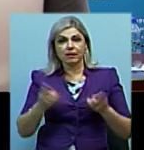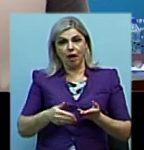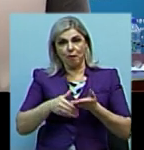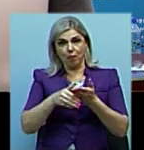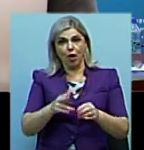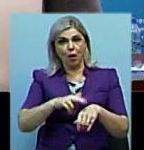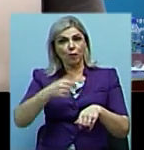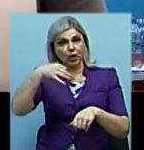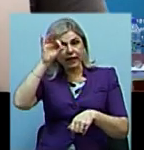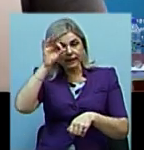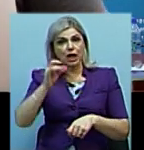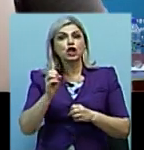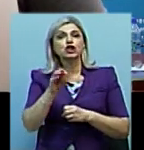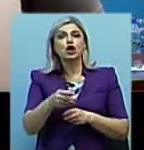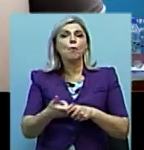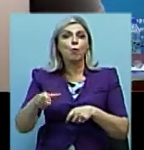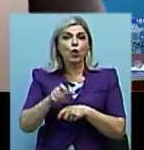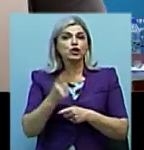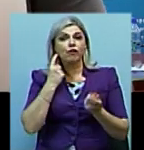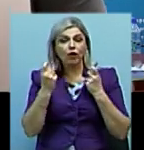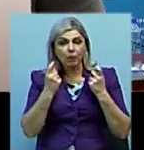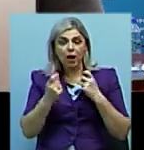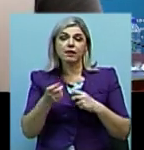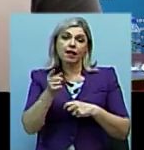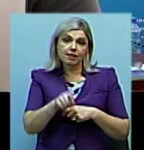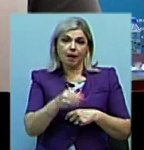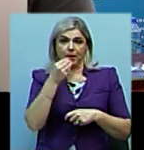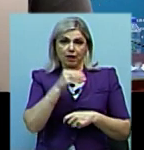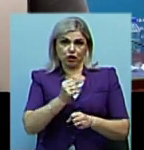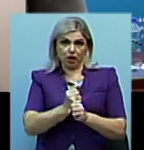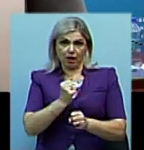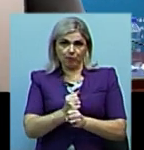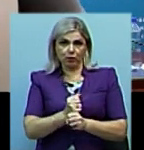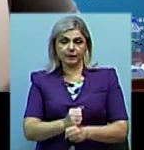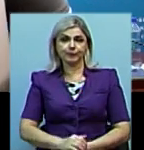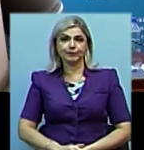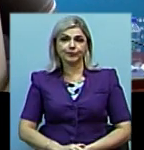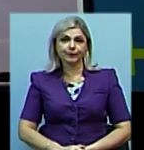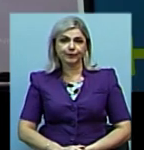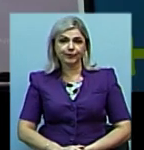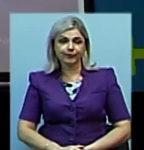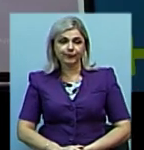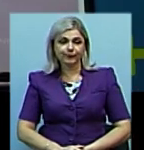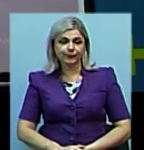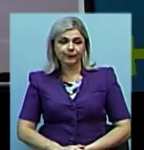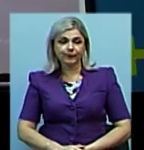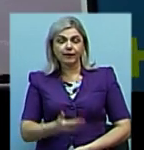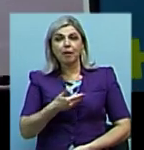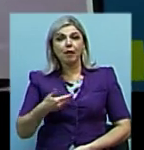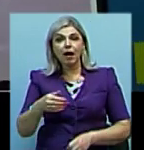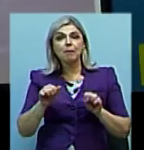поліції. Чим більше ми даємо інформації, тим краще вони працюють. Чим краще вони працюють, тим краще людям. Ми могли